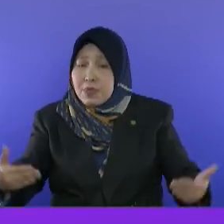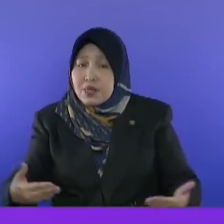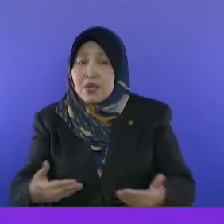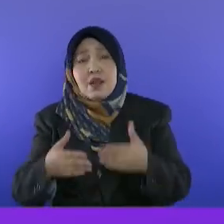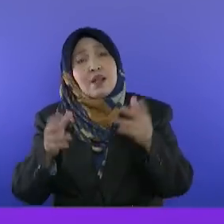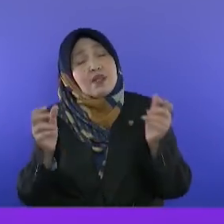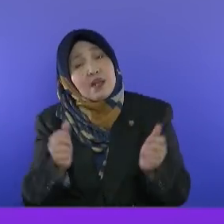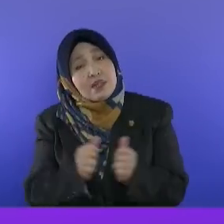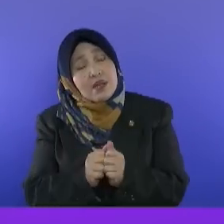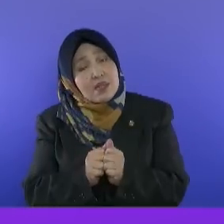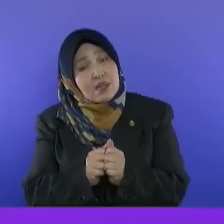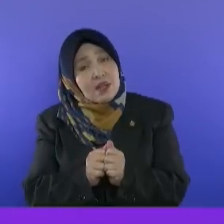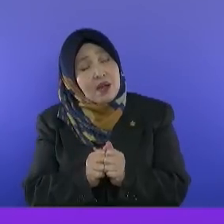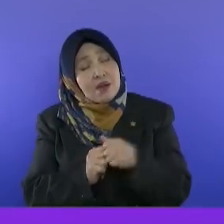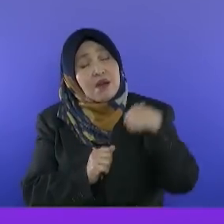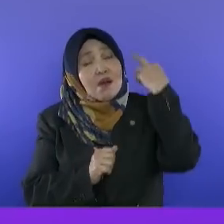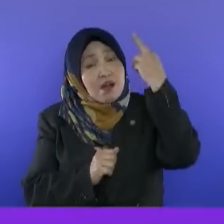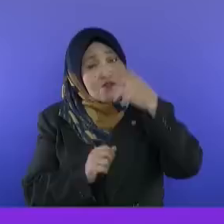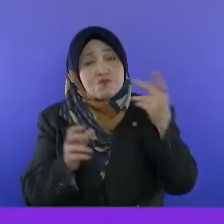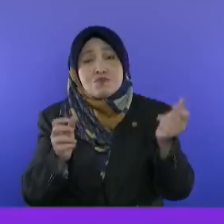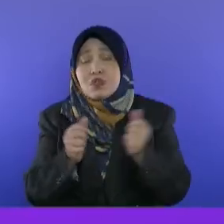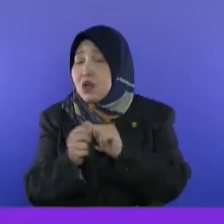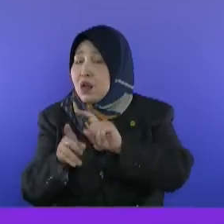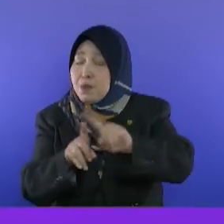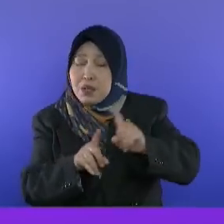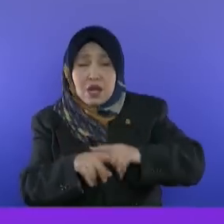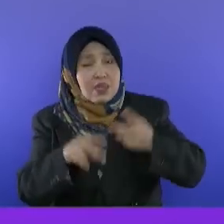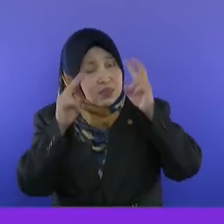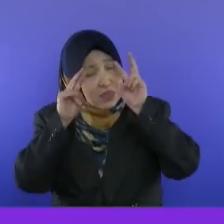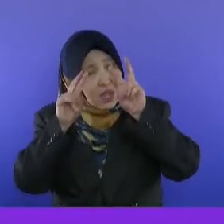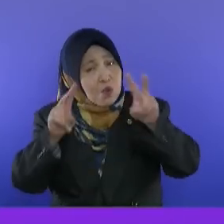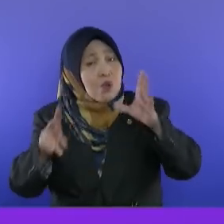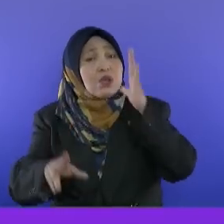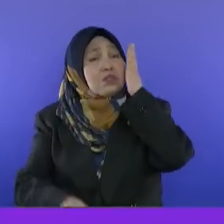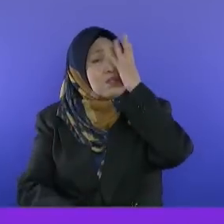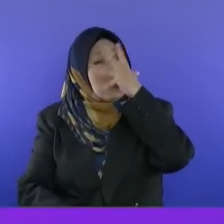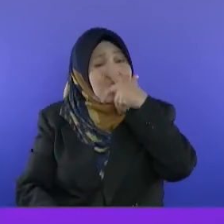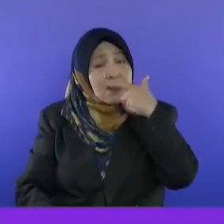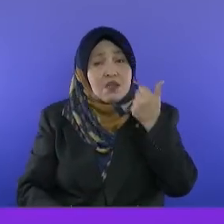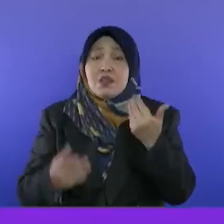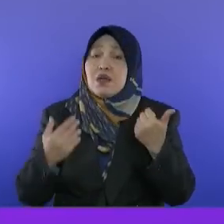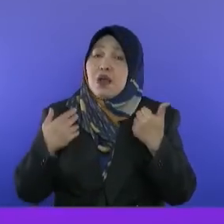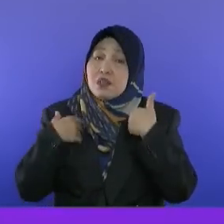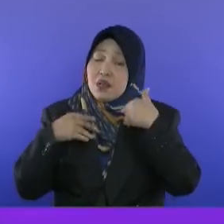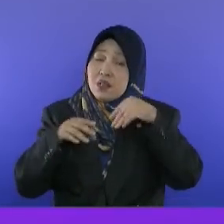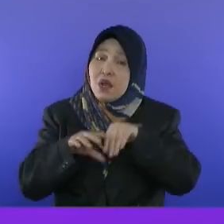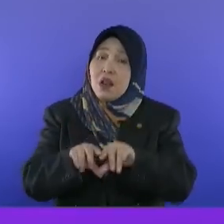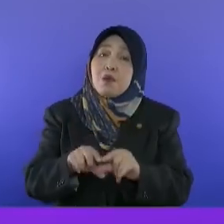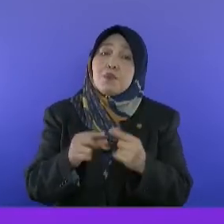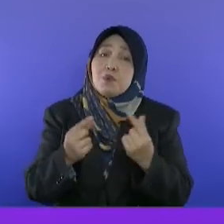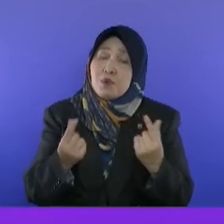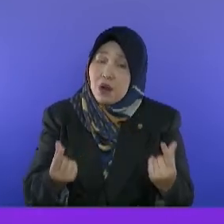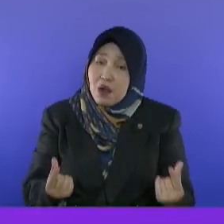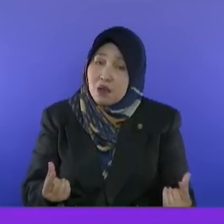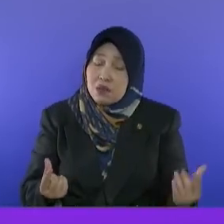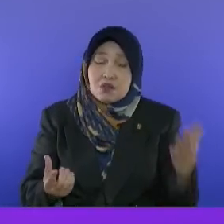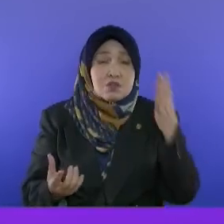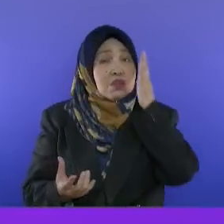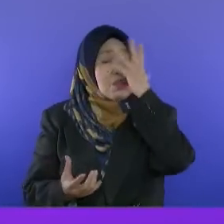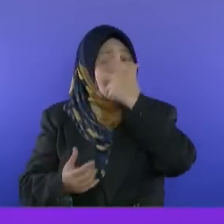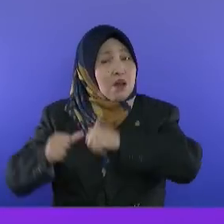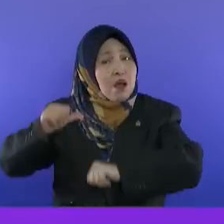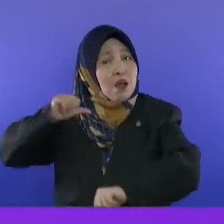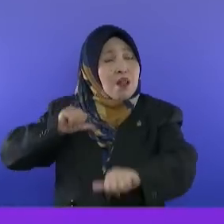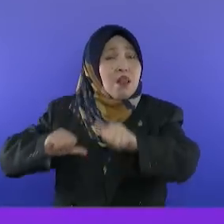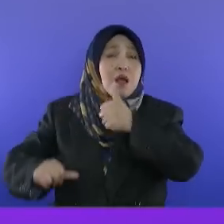dengan bayyidinat pada ayat 99 dah Tengoklah kecantikan yang ada di dalam di dalam Alquran kecantikan akhlak